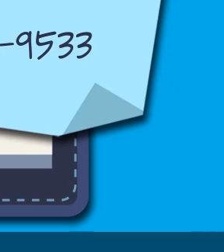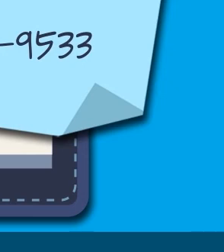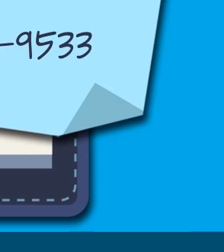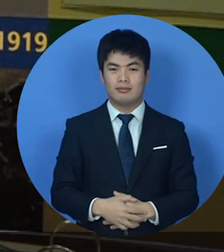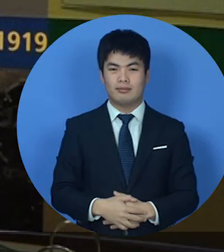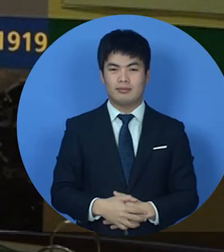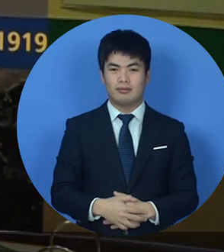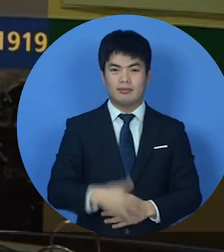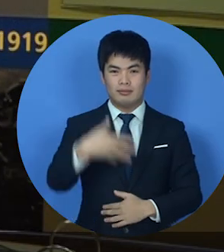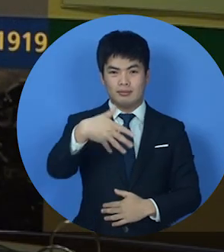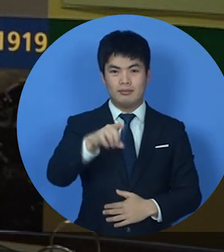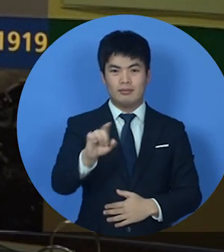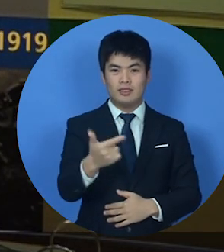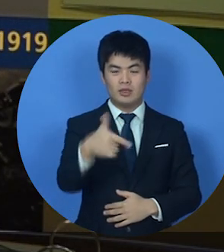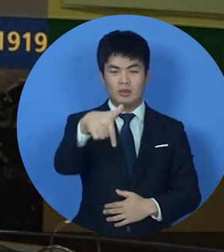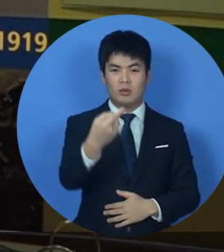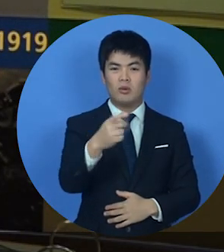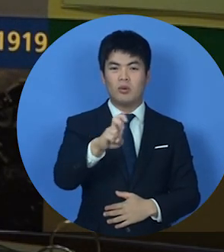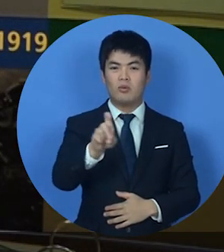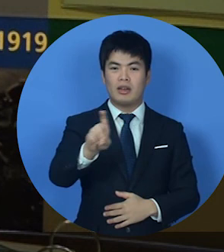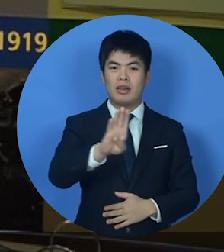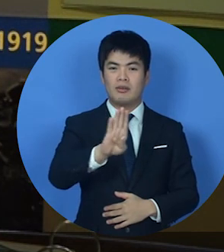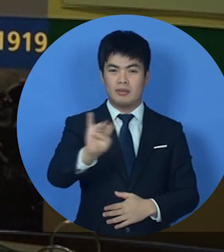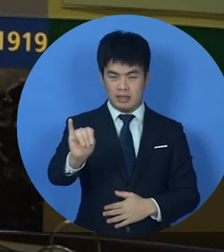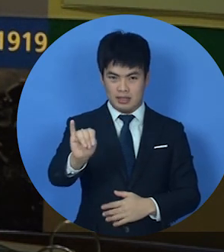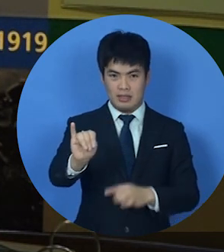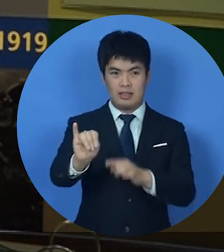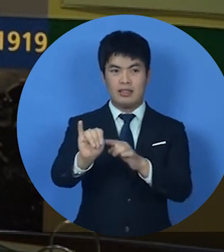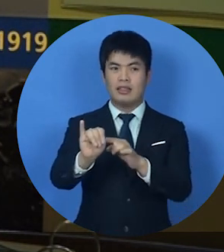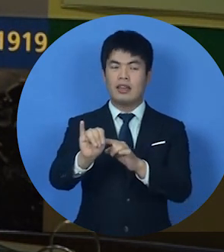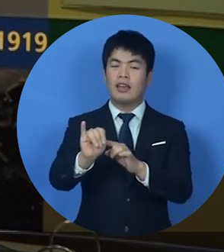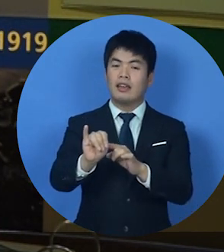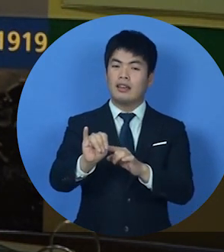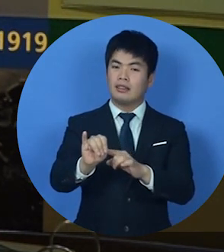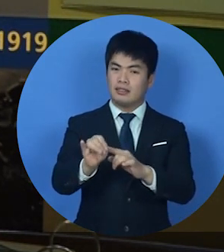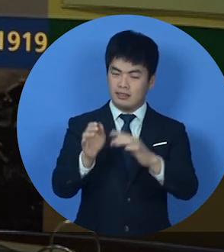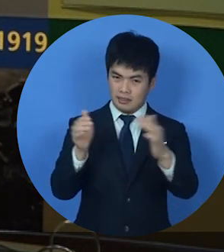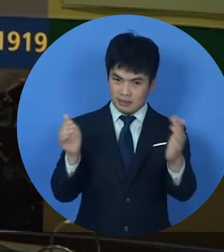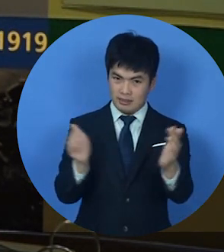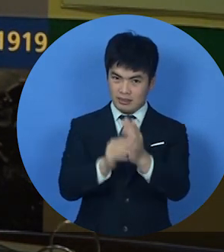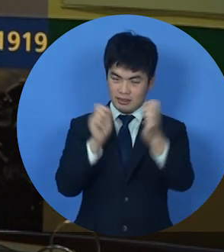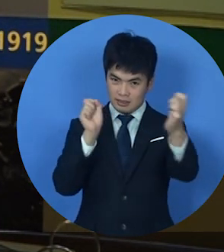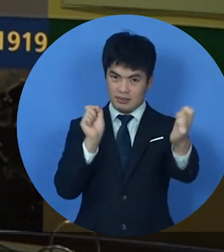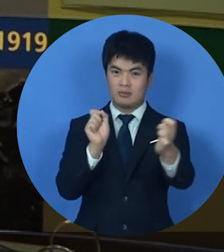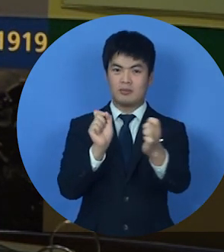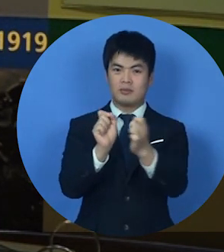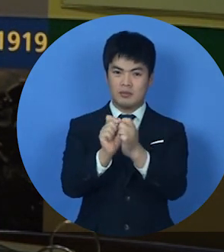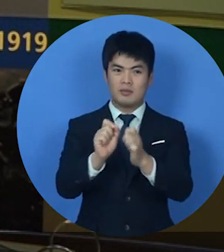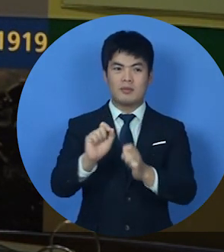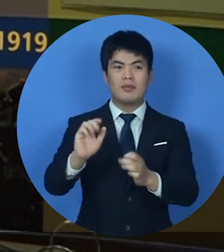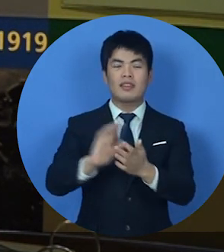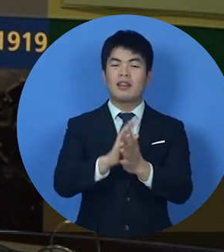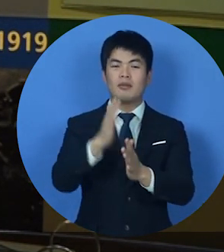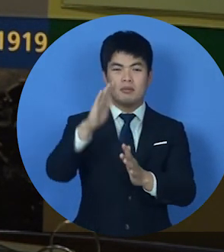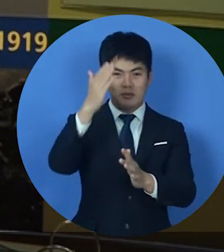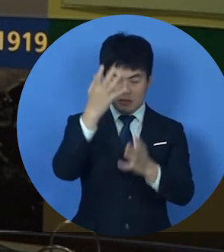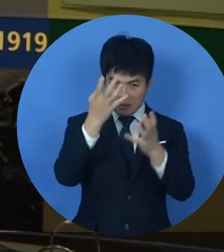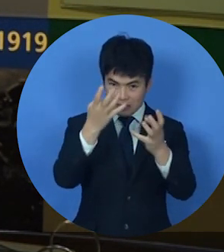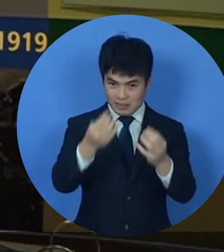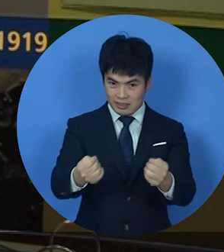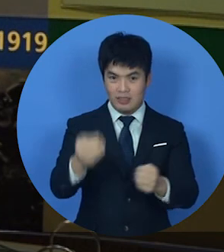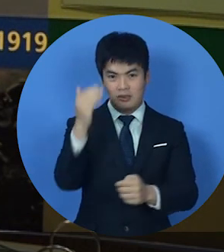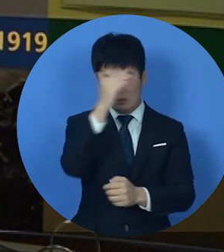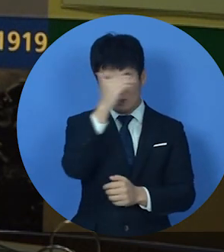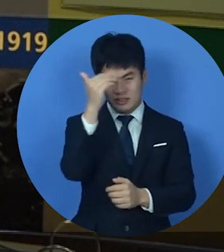바랍니다. 천고마비 계절의 끝이 다가오고 있습니다. 빨갛게 노랗게 물든 가을의 절경을 느끼시는 한